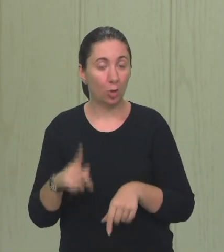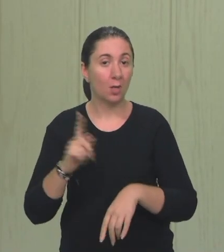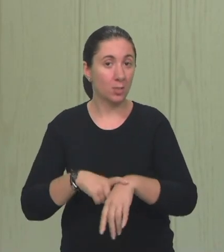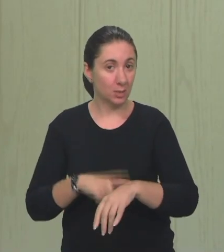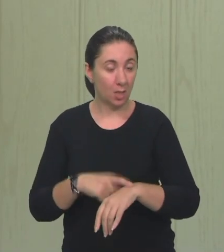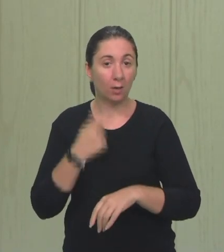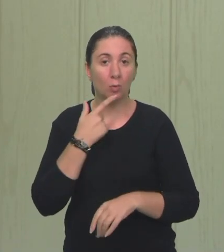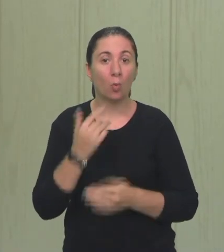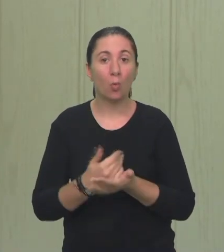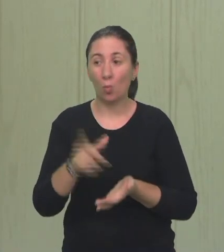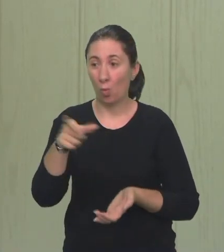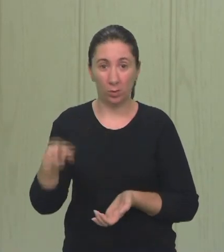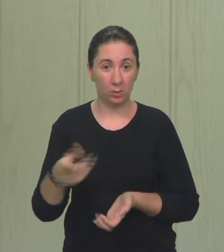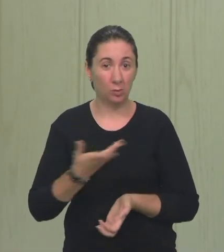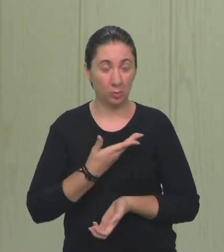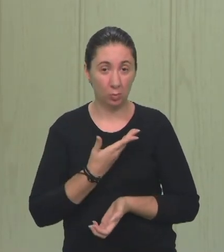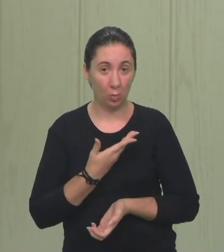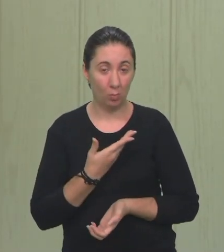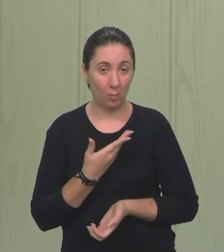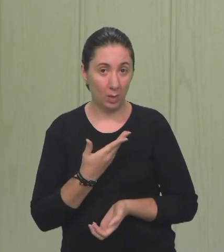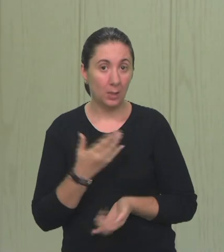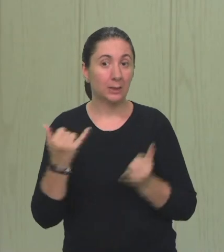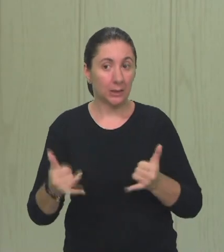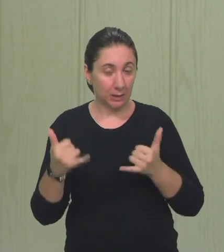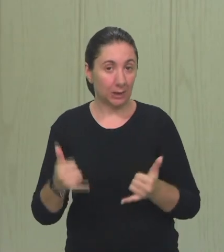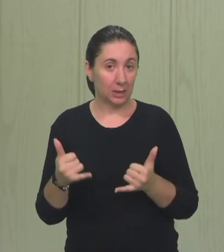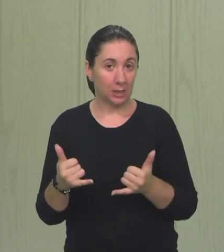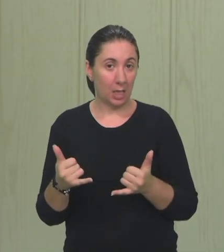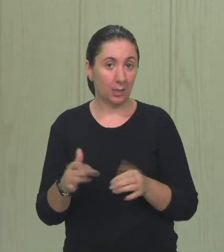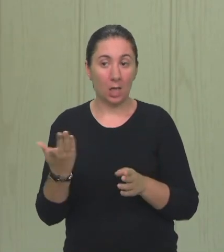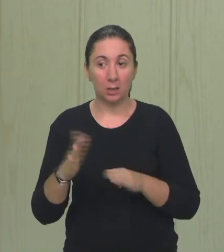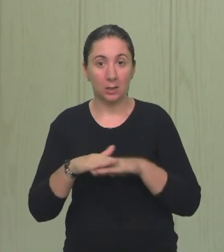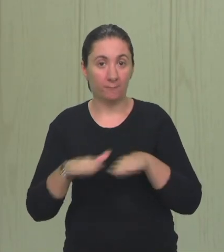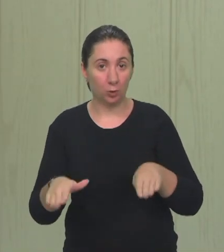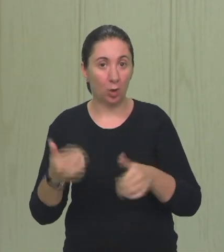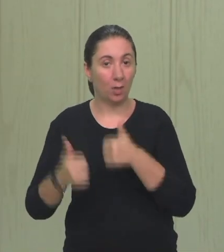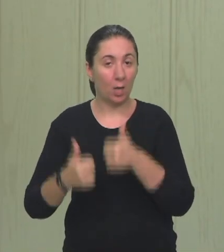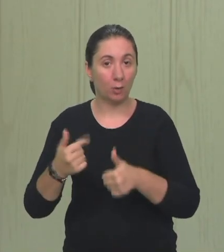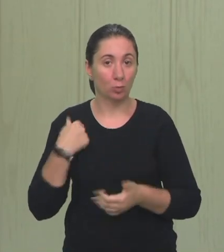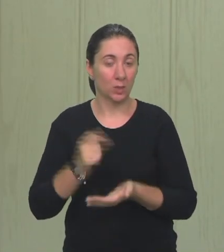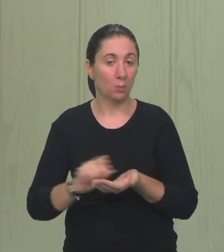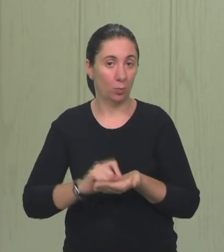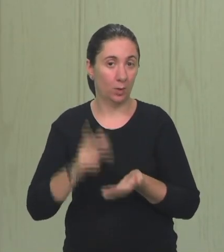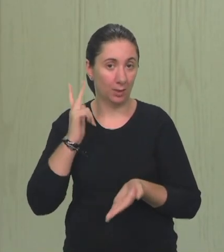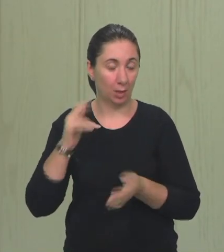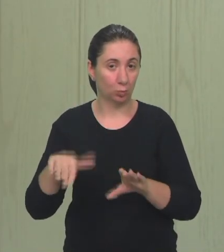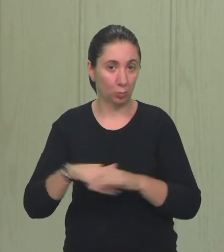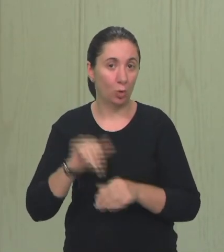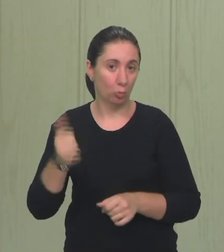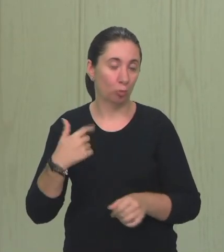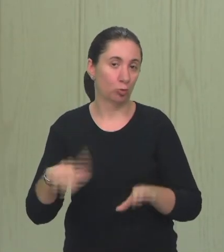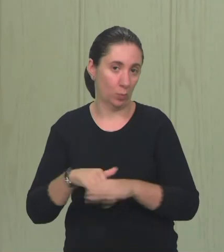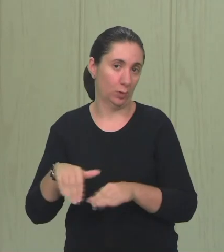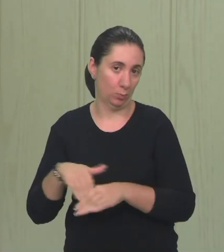sati koje su korisnici dobili, tako da, znači, sada po svršetku natječaja kojeg smo raspisali ćemo onda još